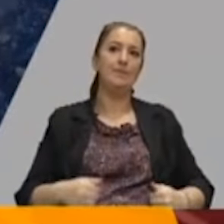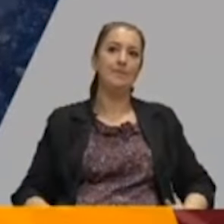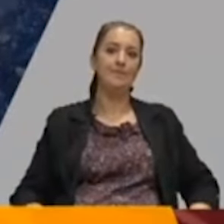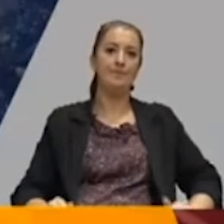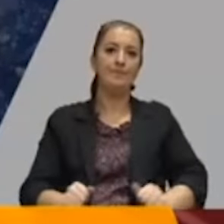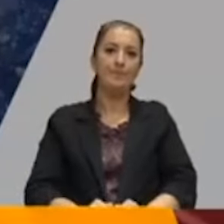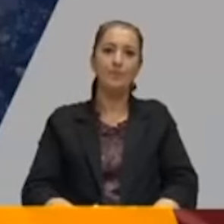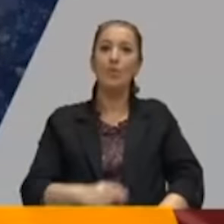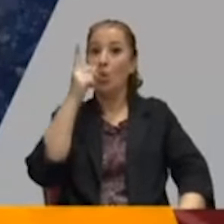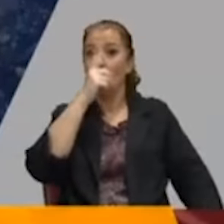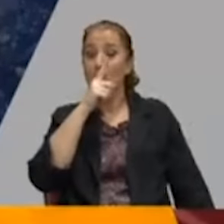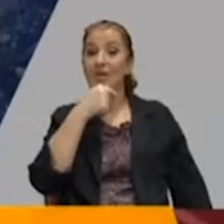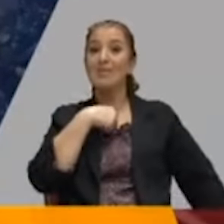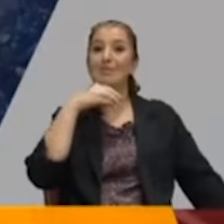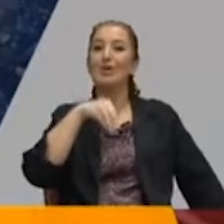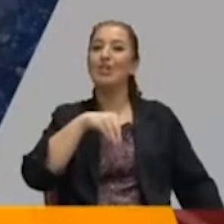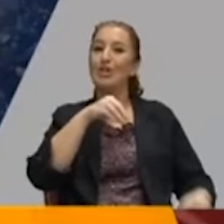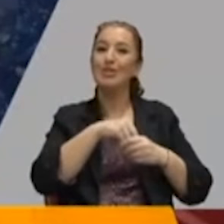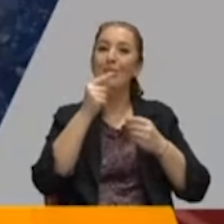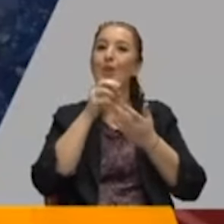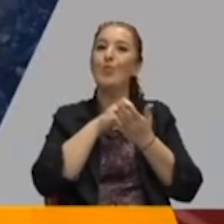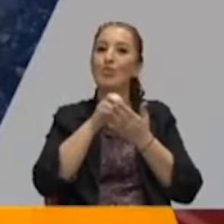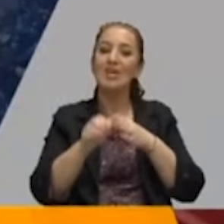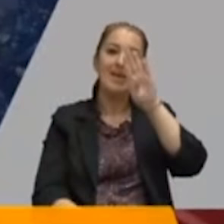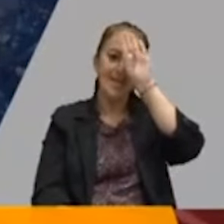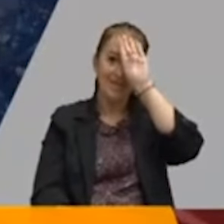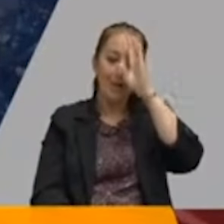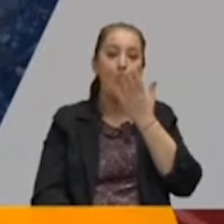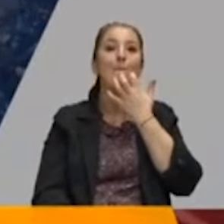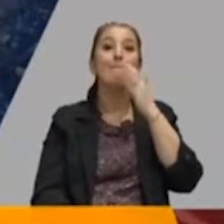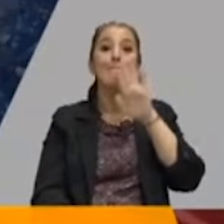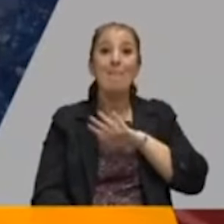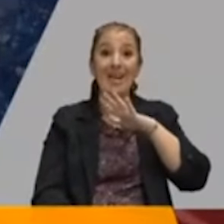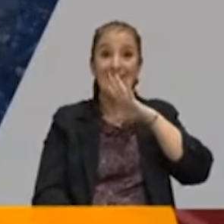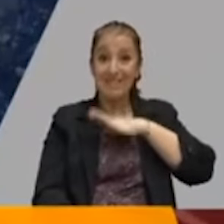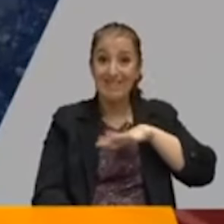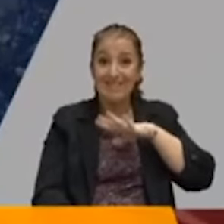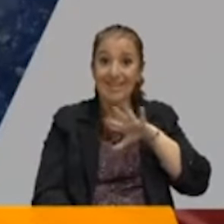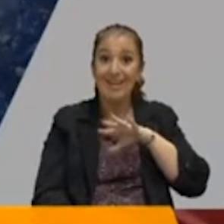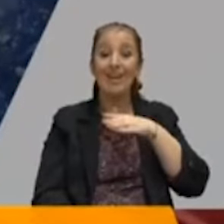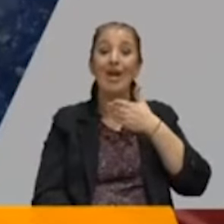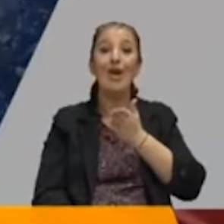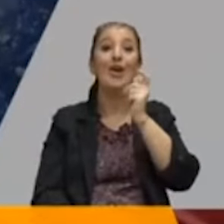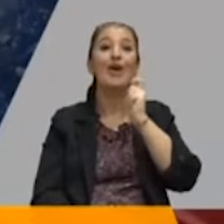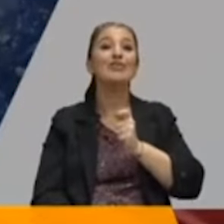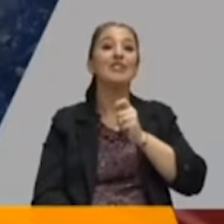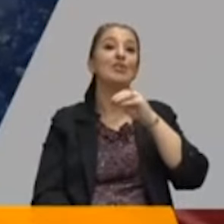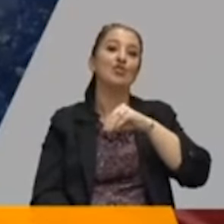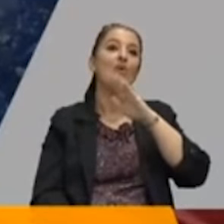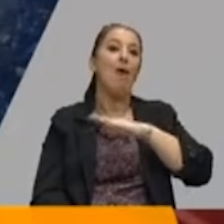Çünkü bizim için bütçe İstanbullunun beklenti ve taleplerini gerçekleştirmek için